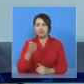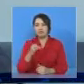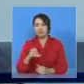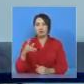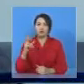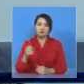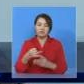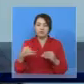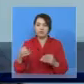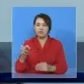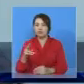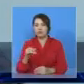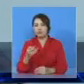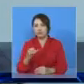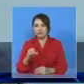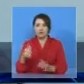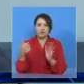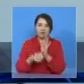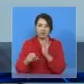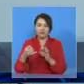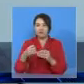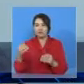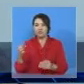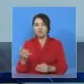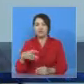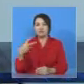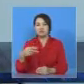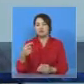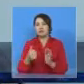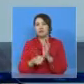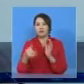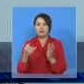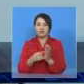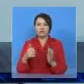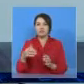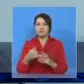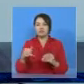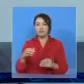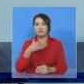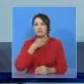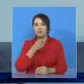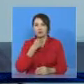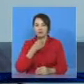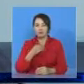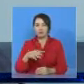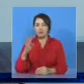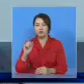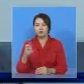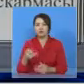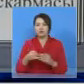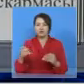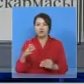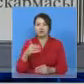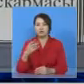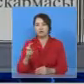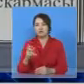гектар, Қарғалы ауданында 660 гектар, Хабдада 165 гектар және Мартукпен 400 гектар, Моғажаған